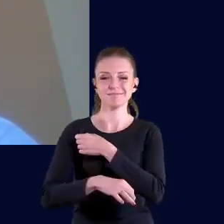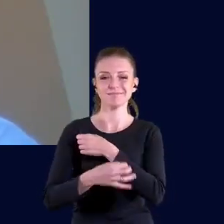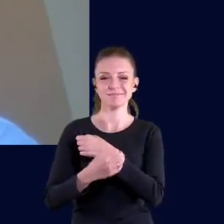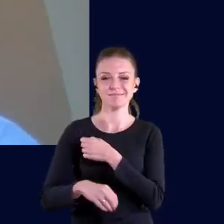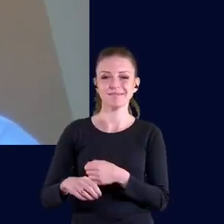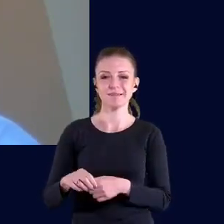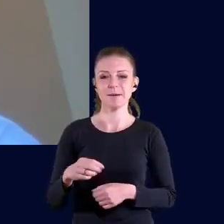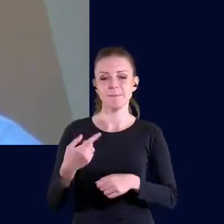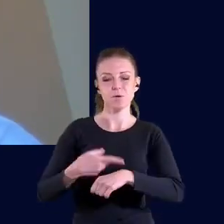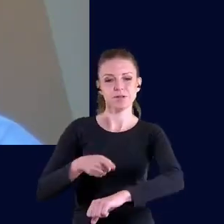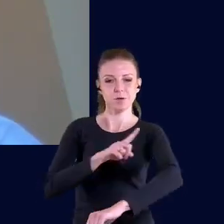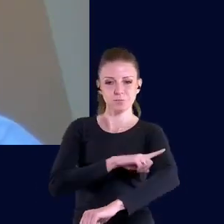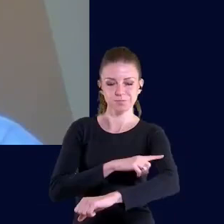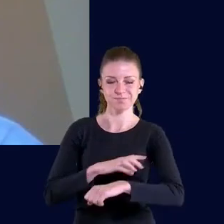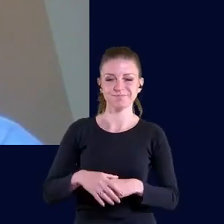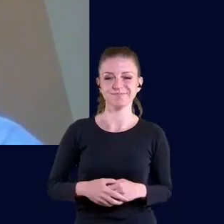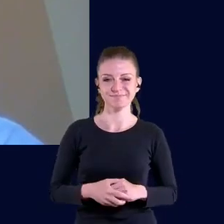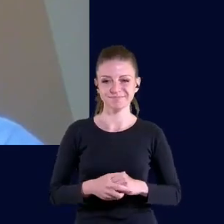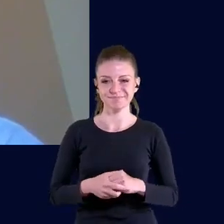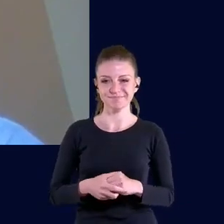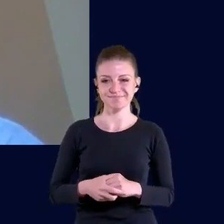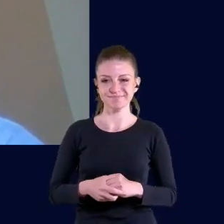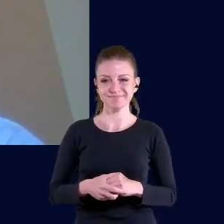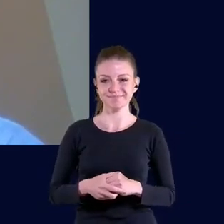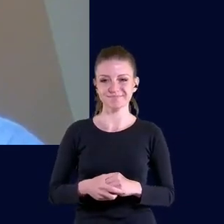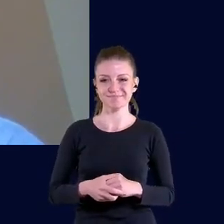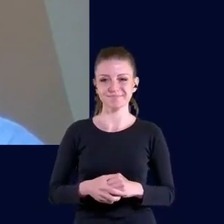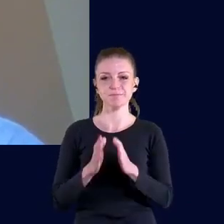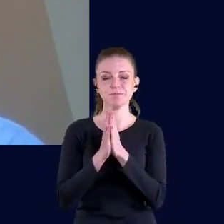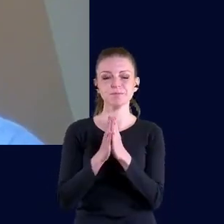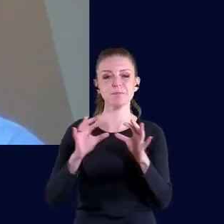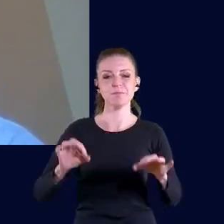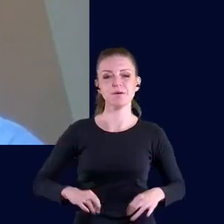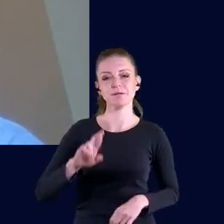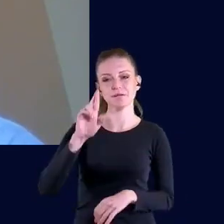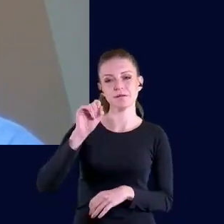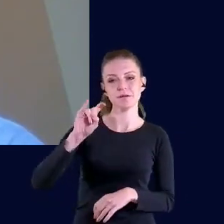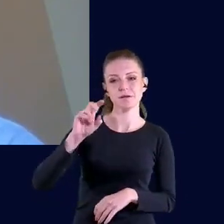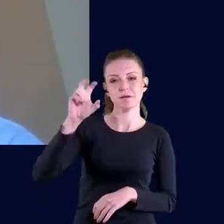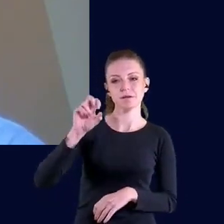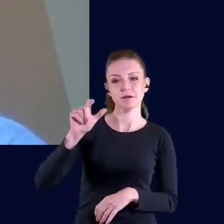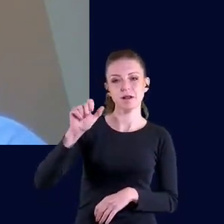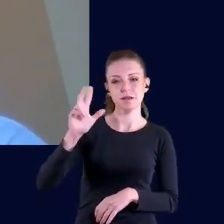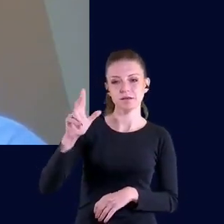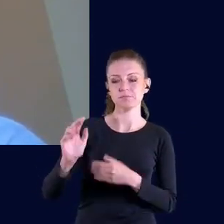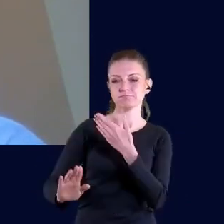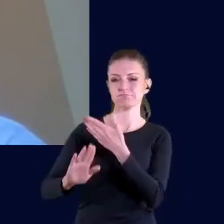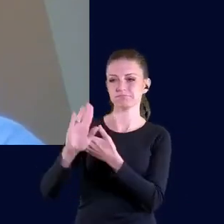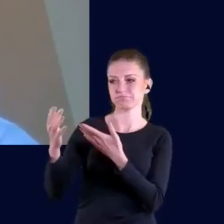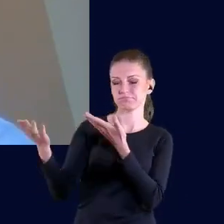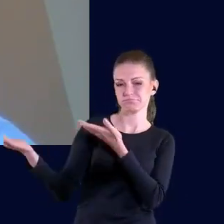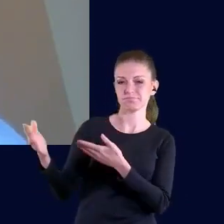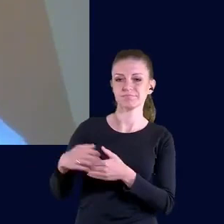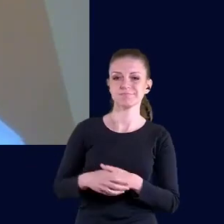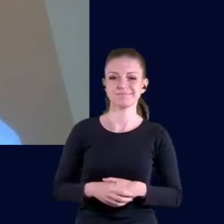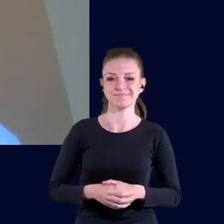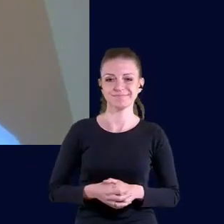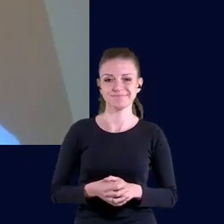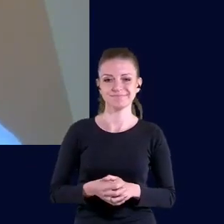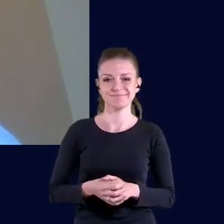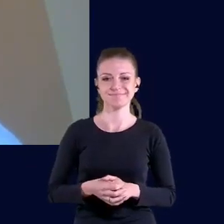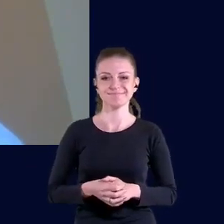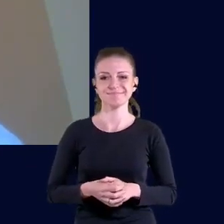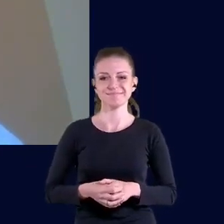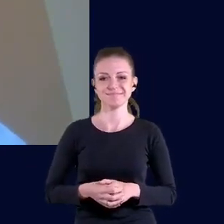w Poznaniu prosimy panią Małgorzatę Rychlik o zaprezentowanie swojej